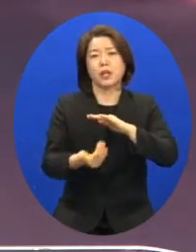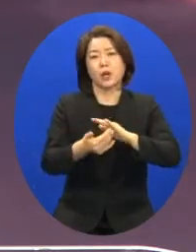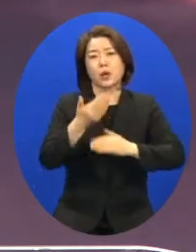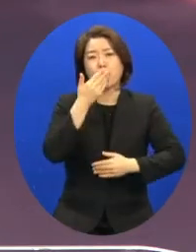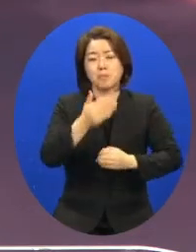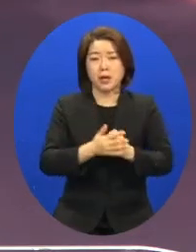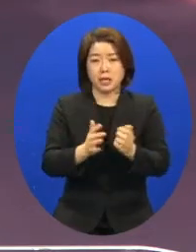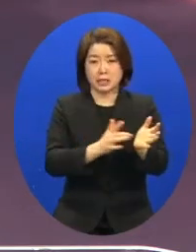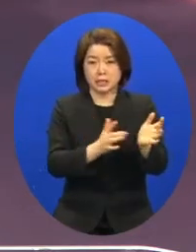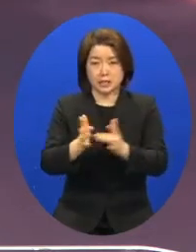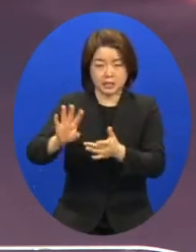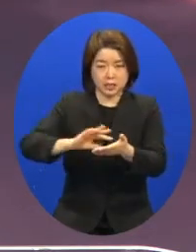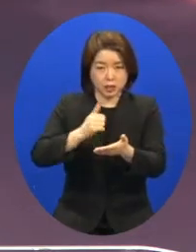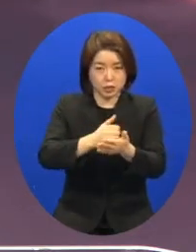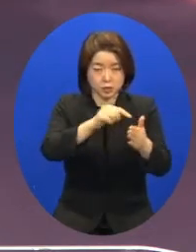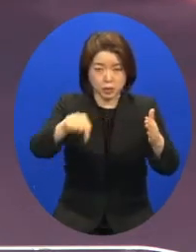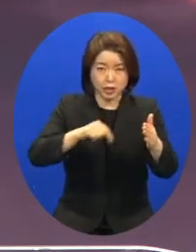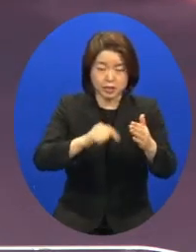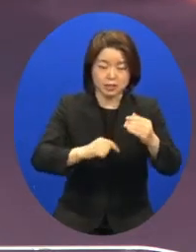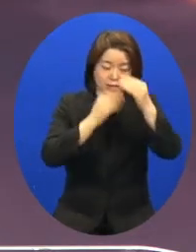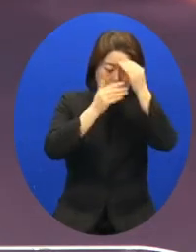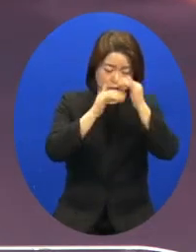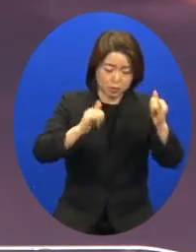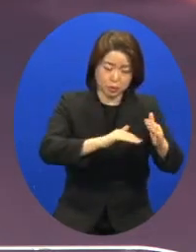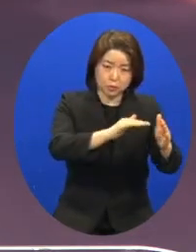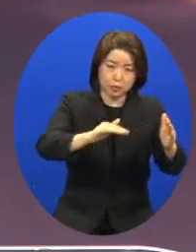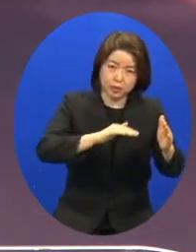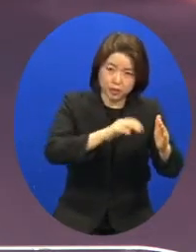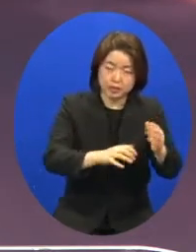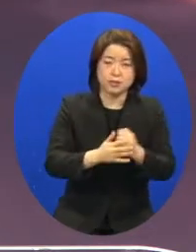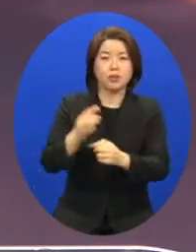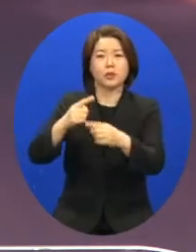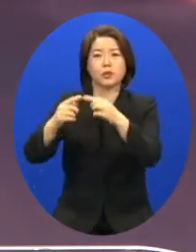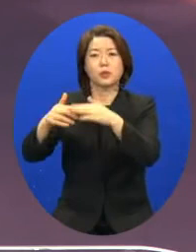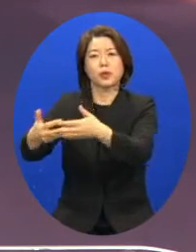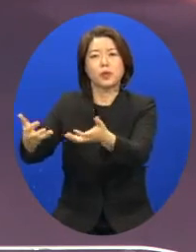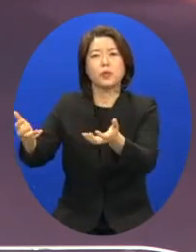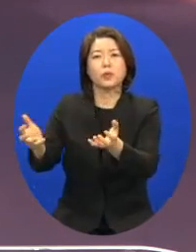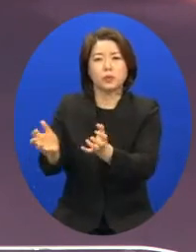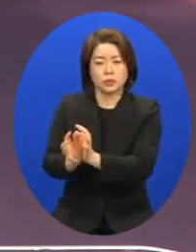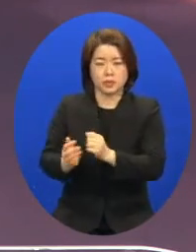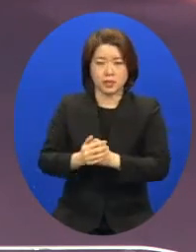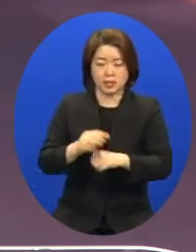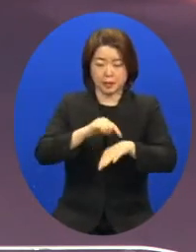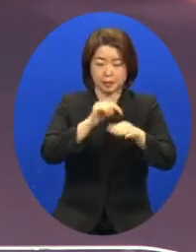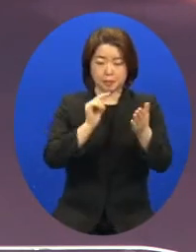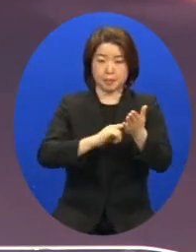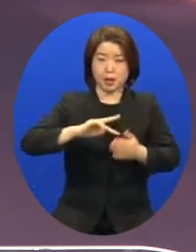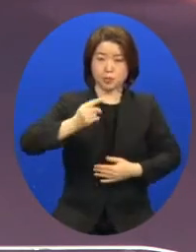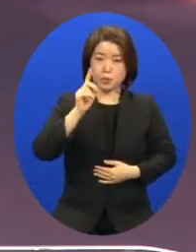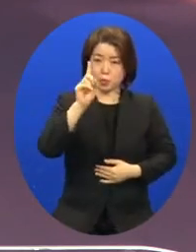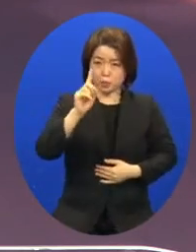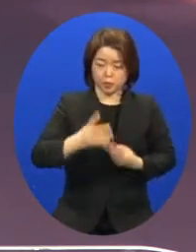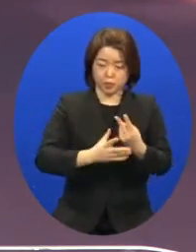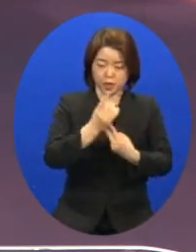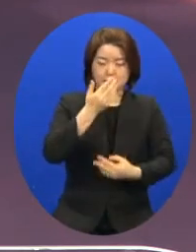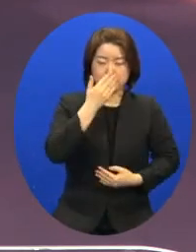그리스도 안에서 성도의 가정 그리고 교회 공동체는 마음까지도 하나가